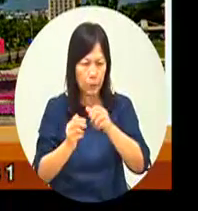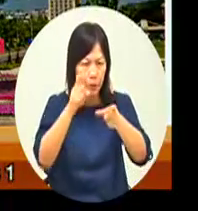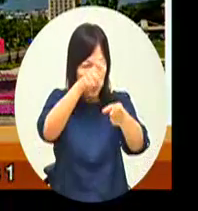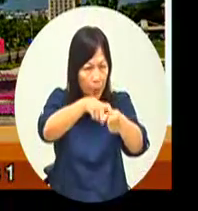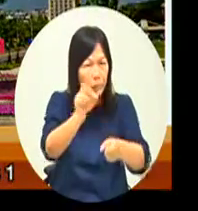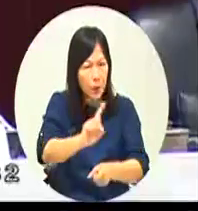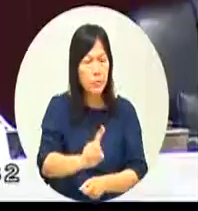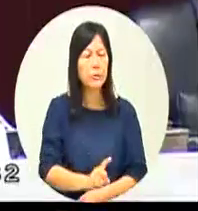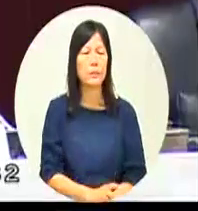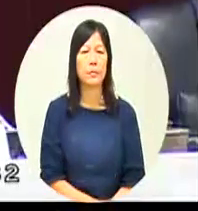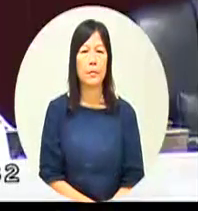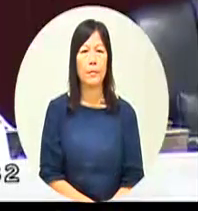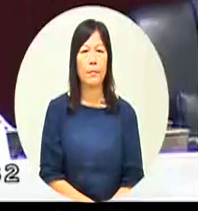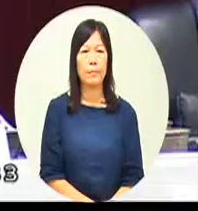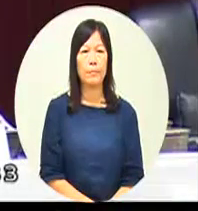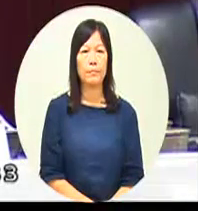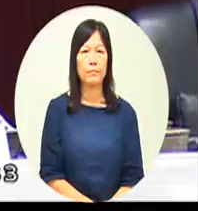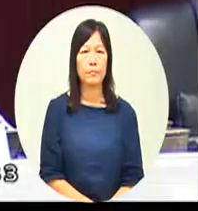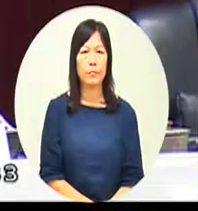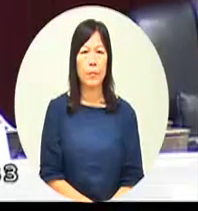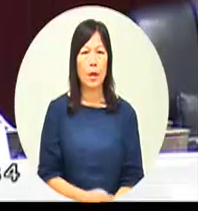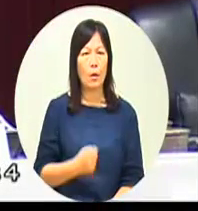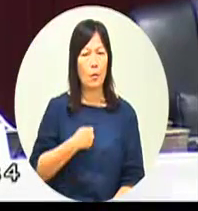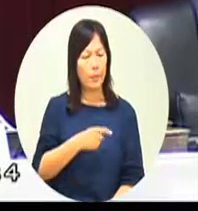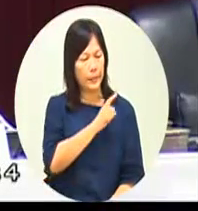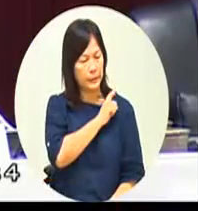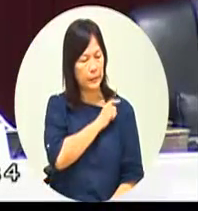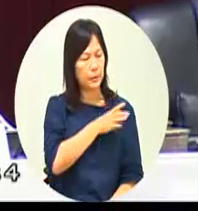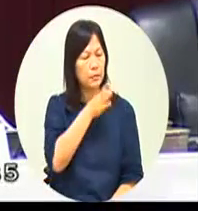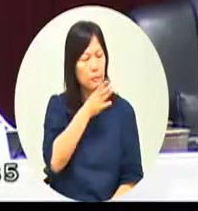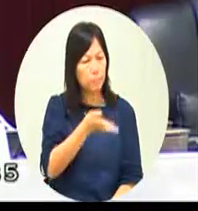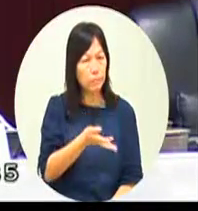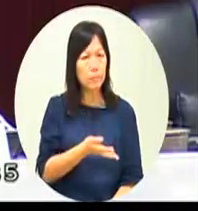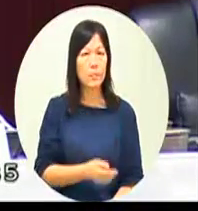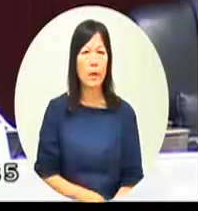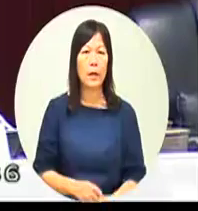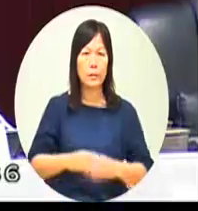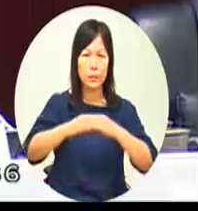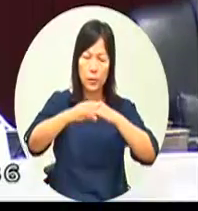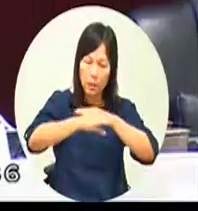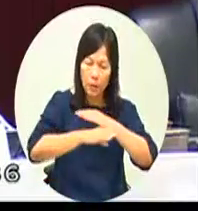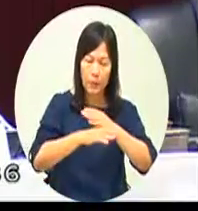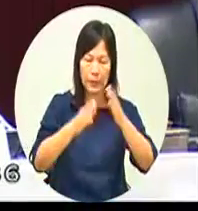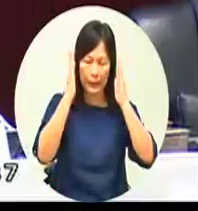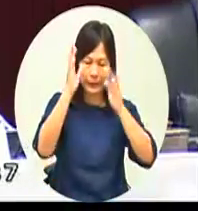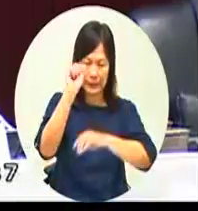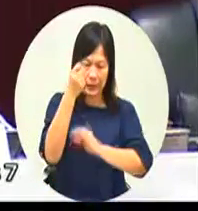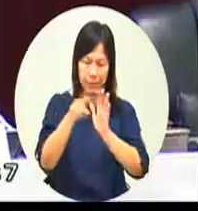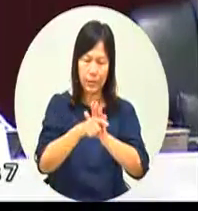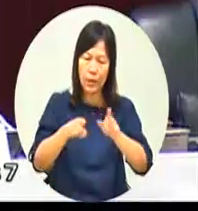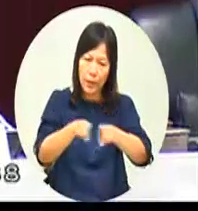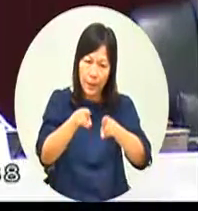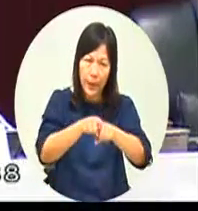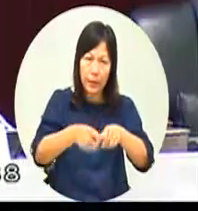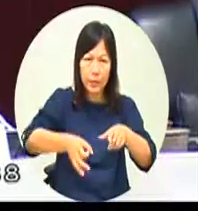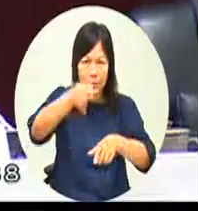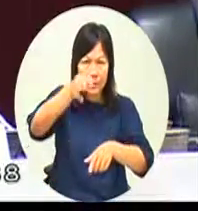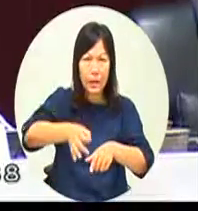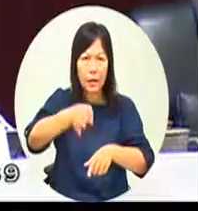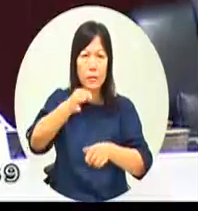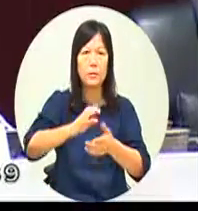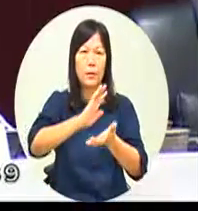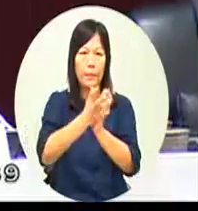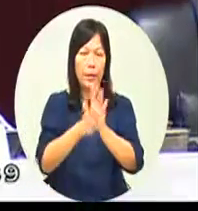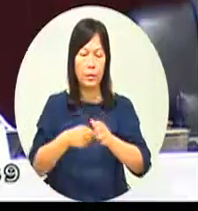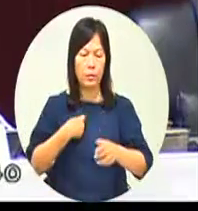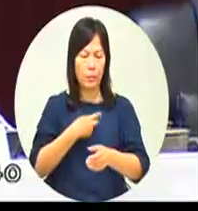底在哪里？我们是不是可以用公平正义的普世价值作为我